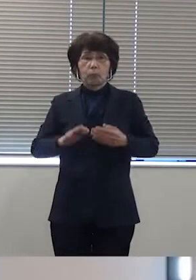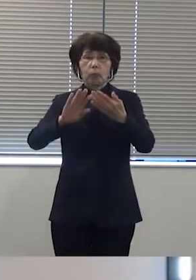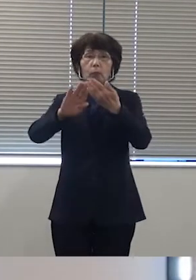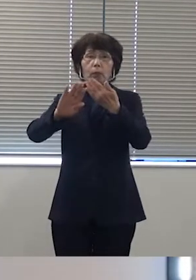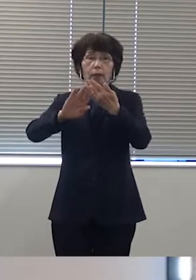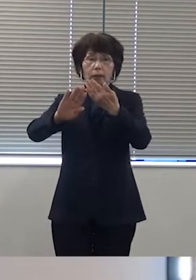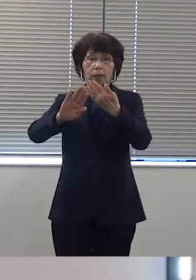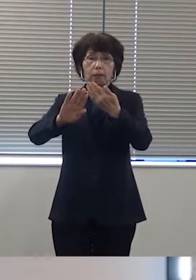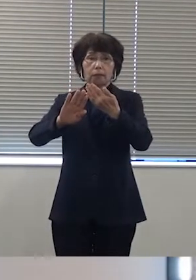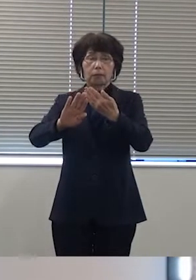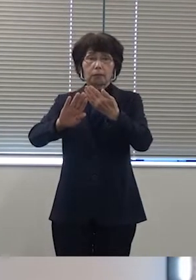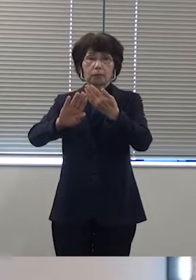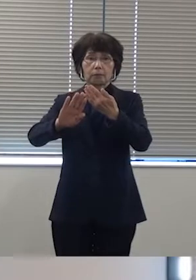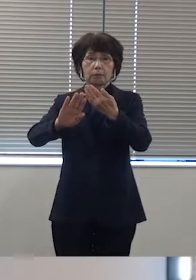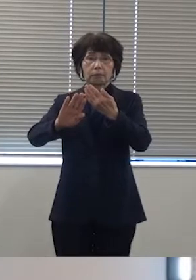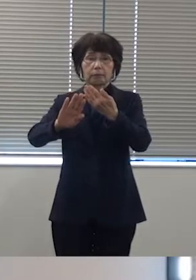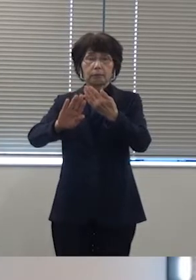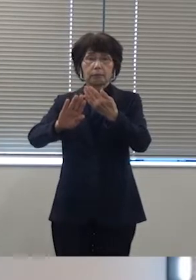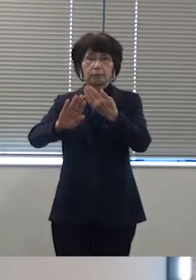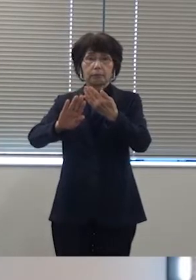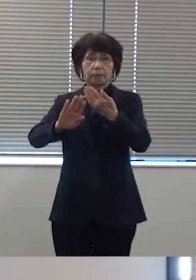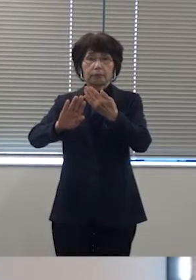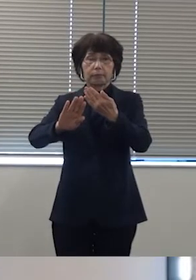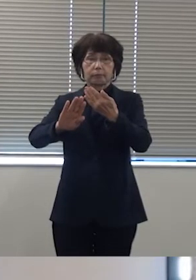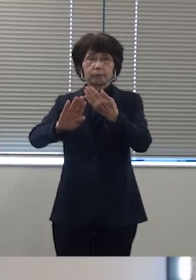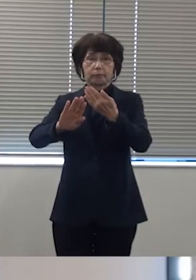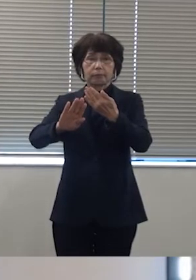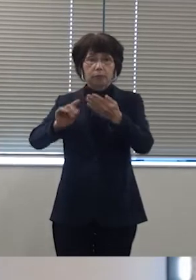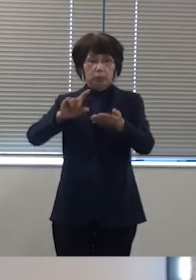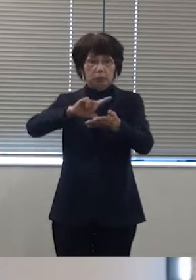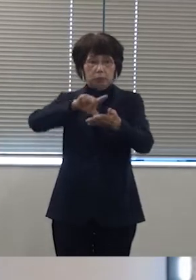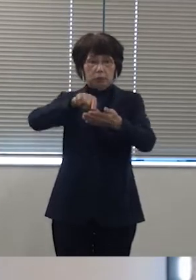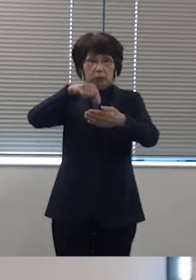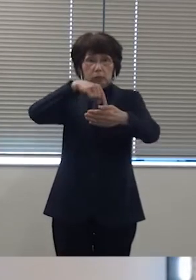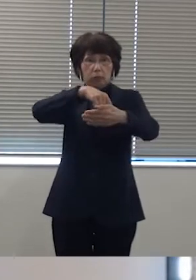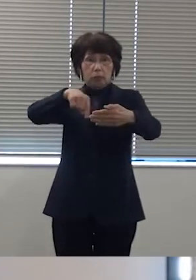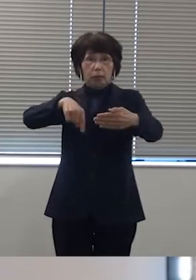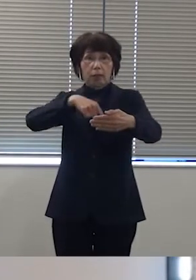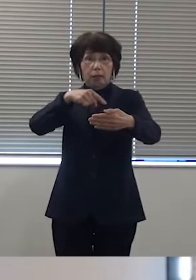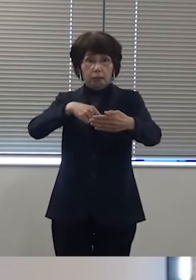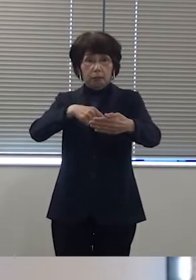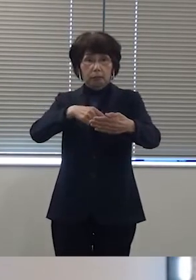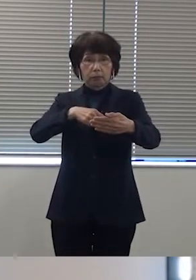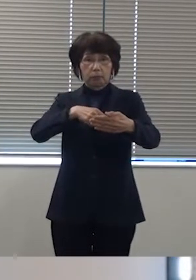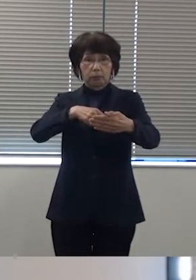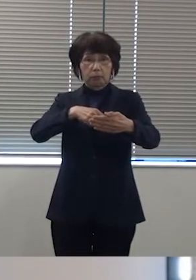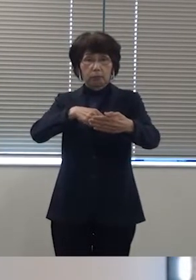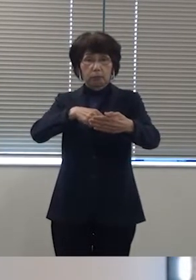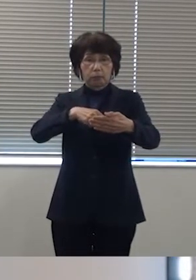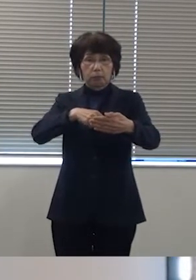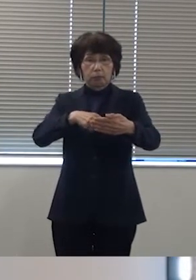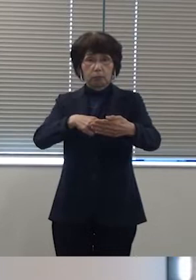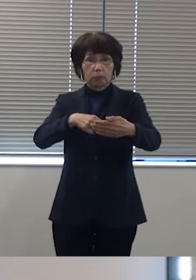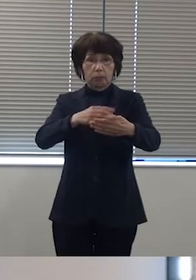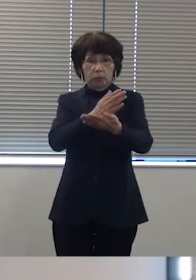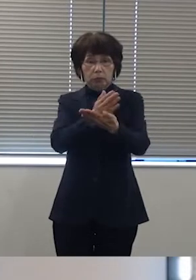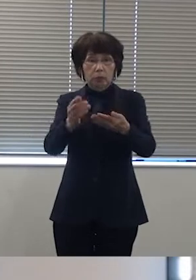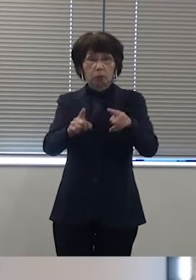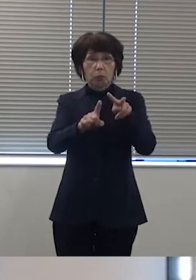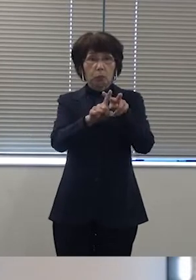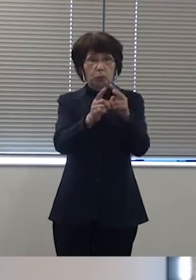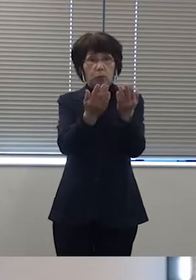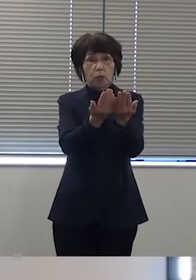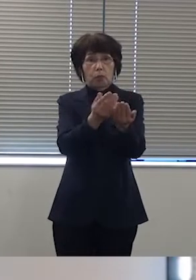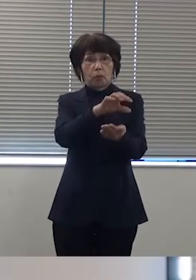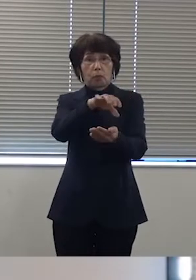地域内連携協議会、これ全部の小学校に立ち上げる目標でやってまして、41の小学校に今